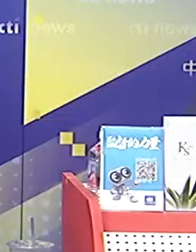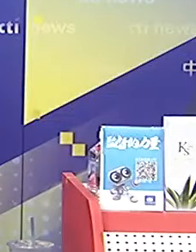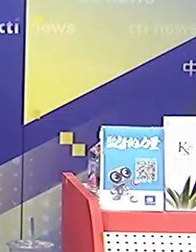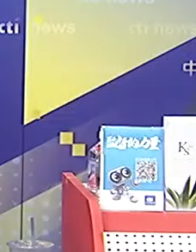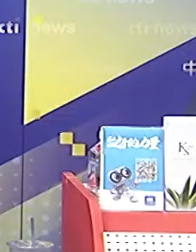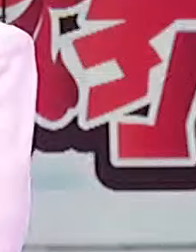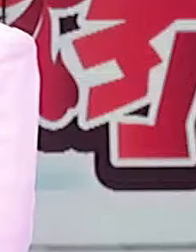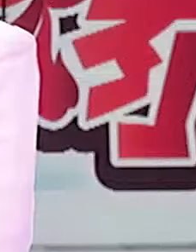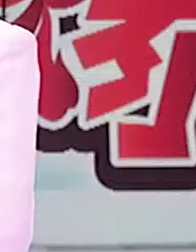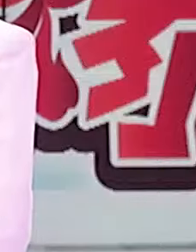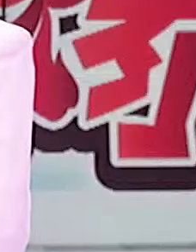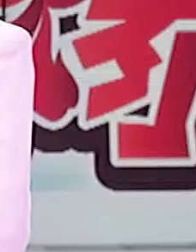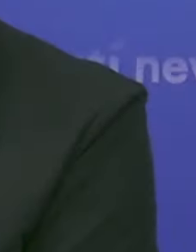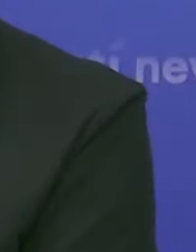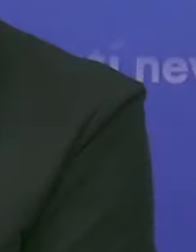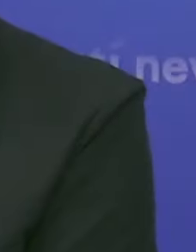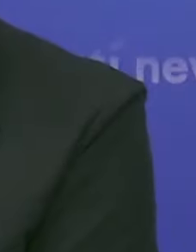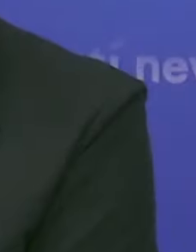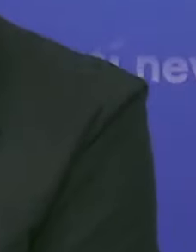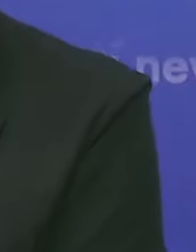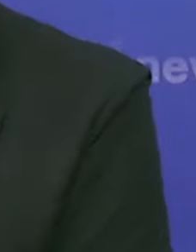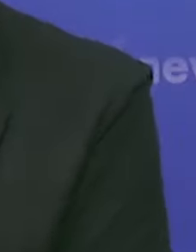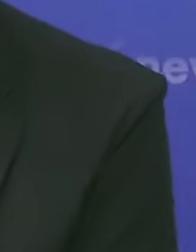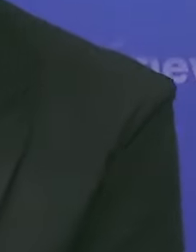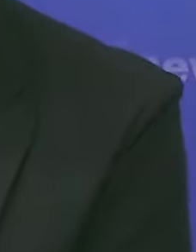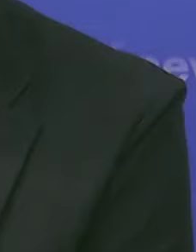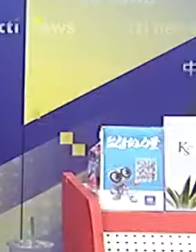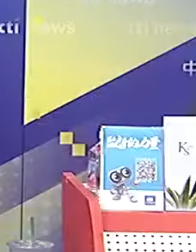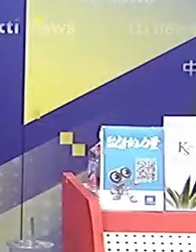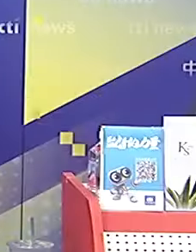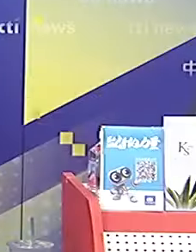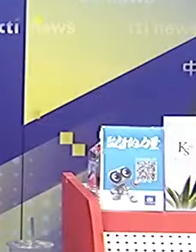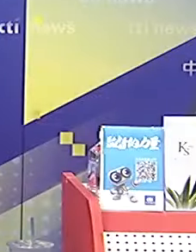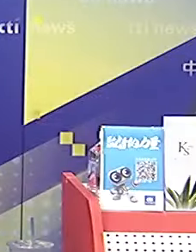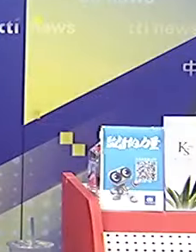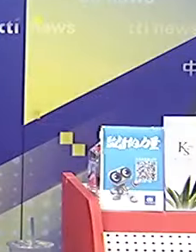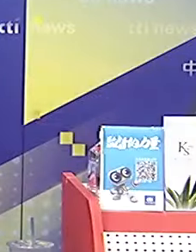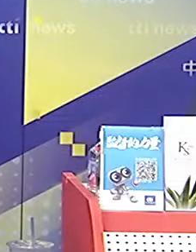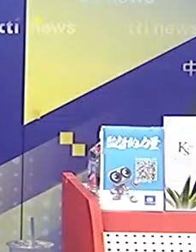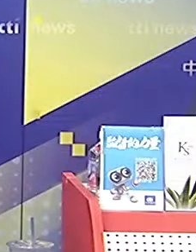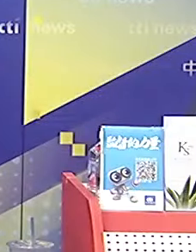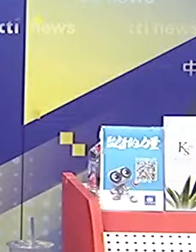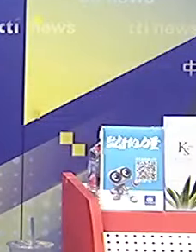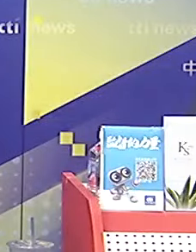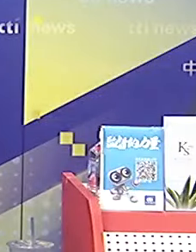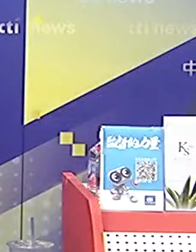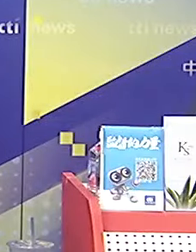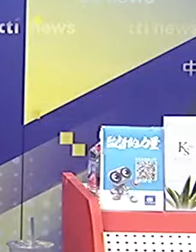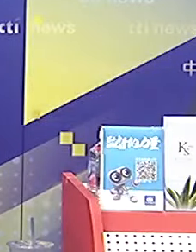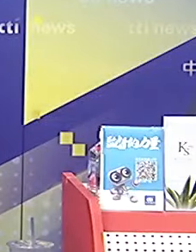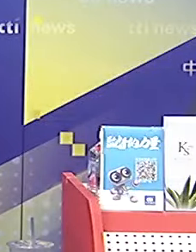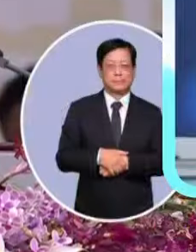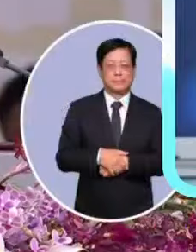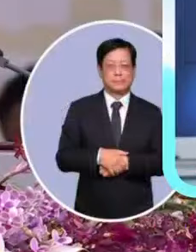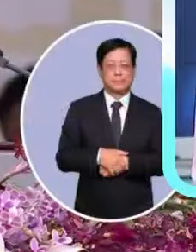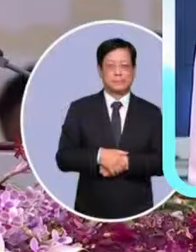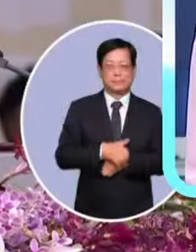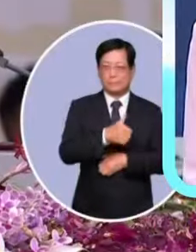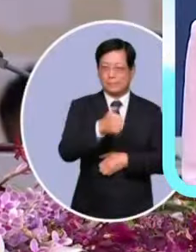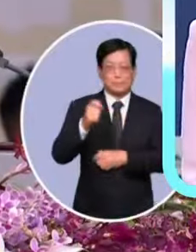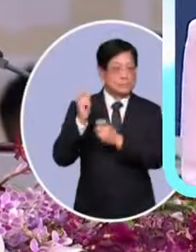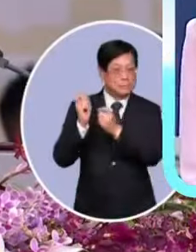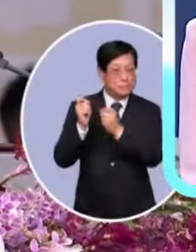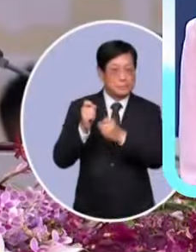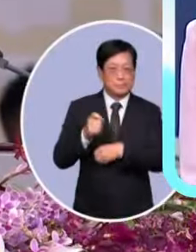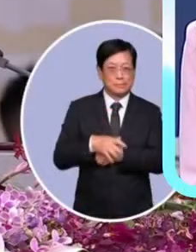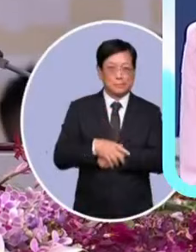他是说你要讲这种话，那人家就立刻回你这一句。我的意思是说，你要说你有没有大幅靠向中华